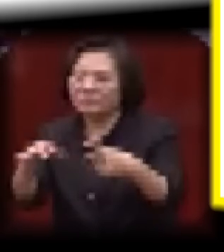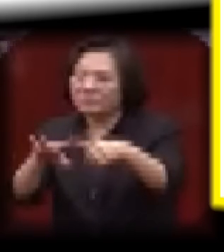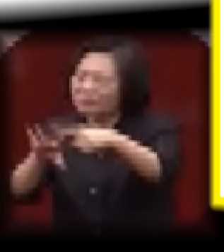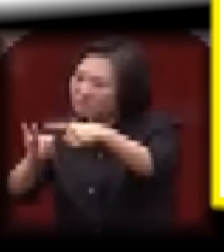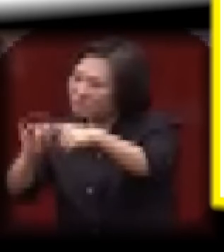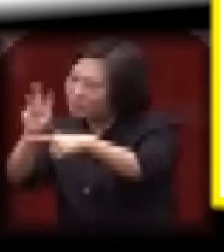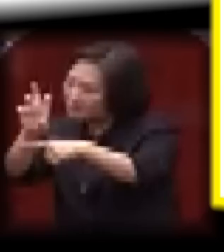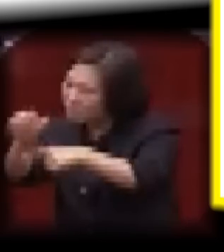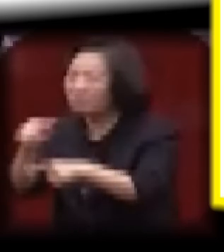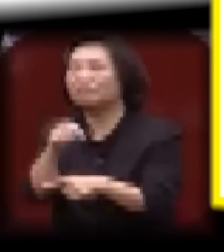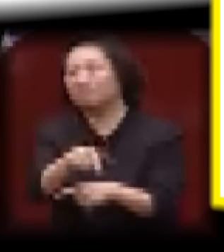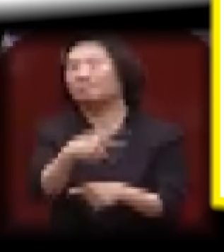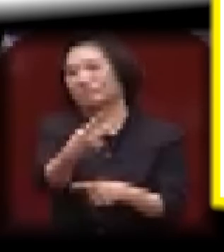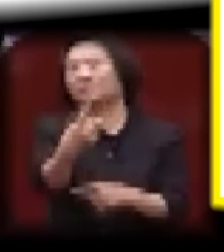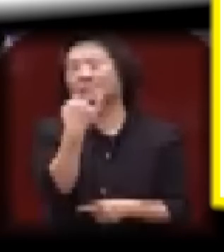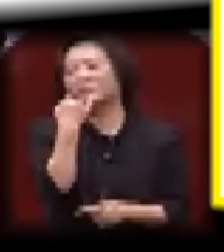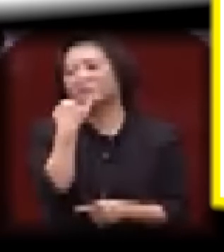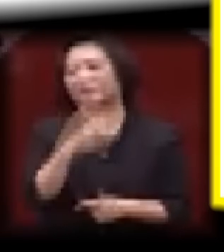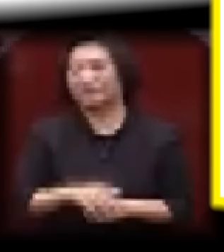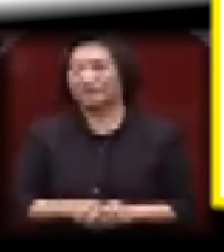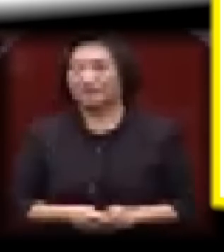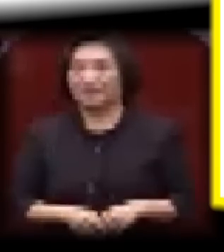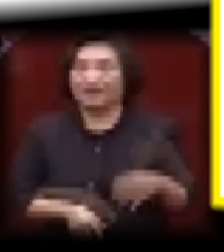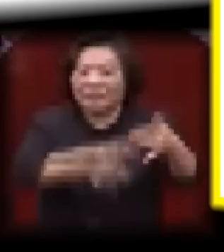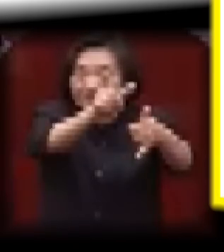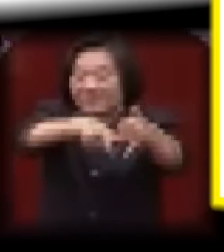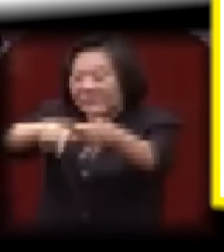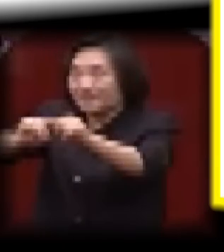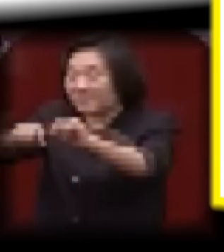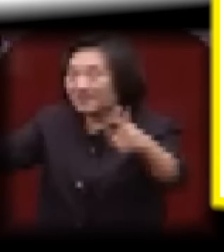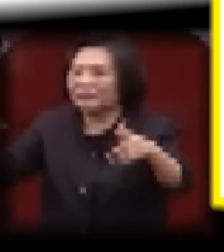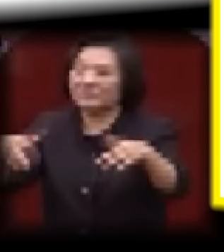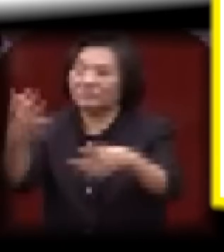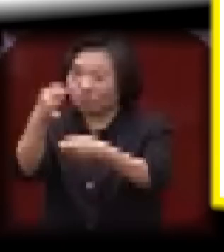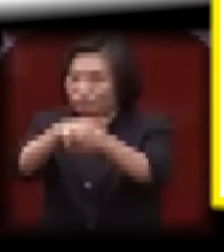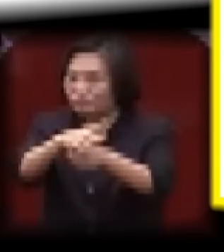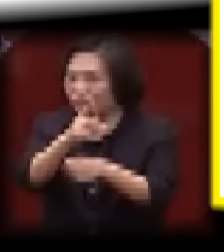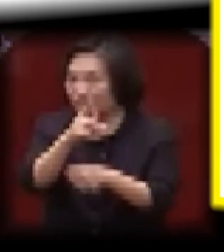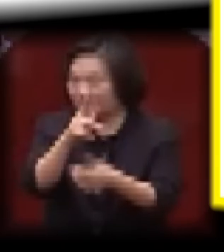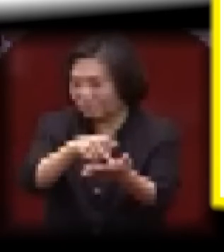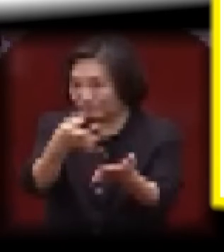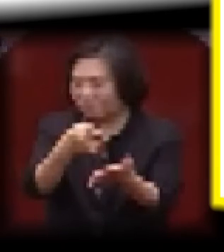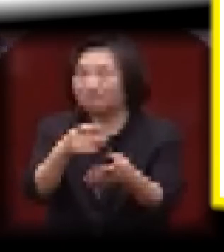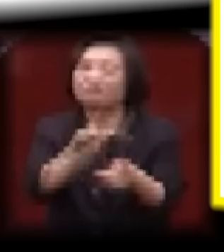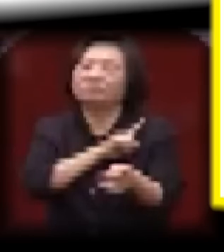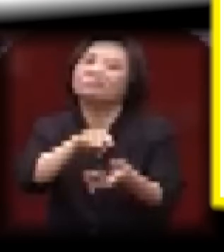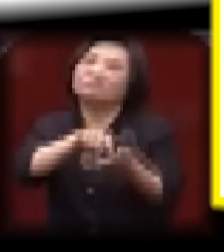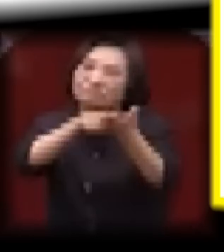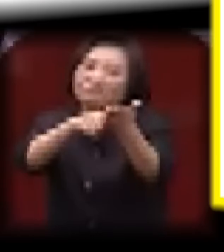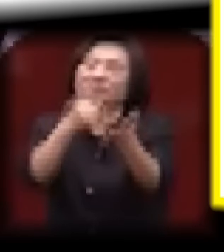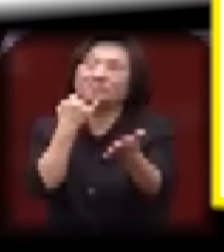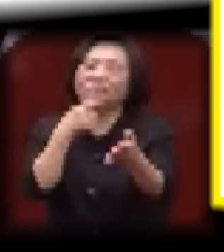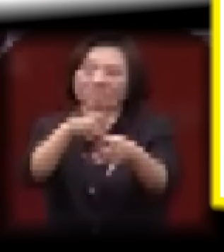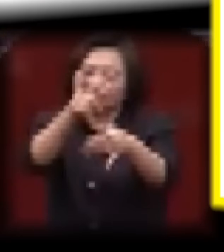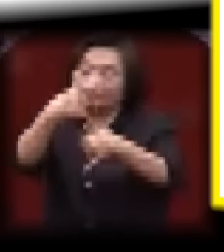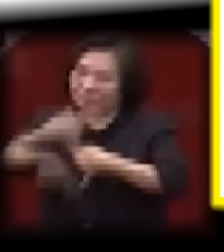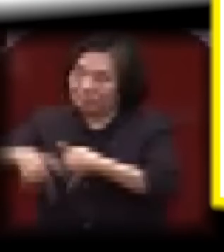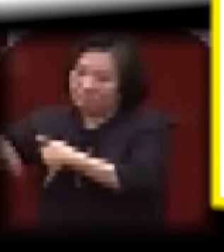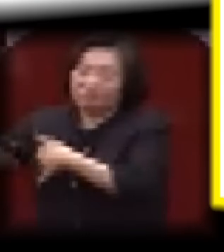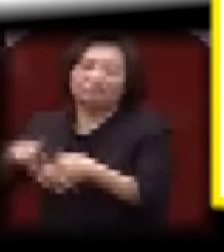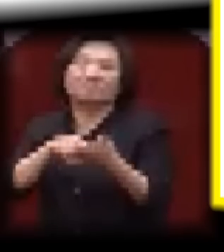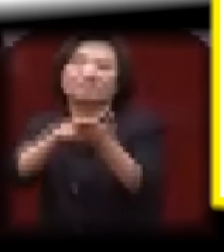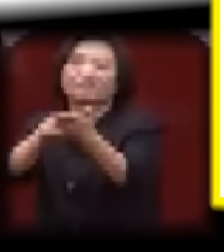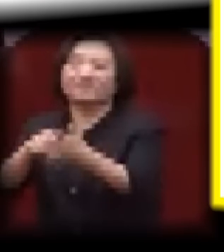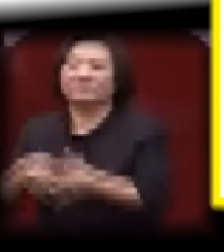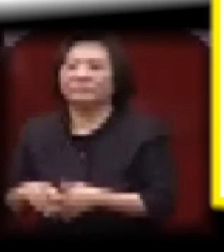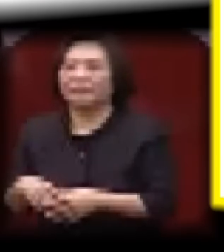后不同的申论你有不同的租金补贴，你知道，你自己去申请。然后这边就是85折，然后用